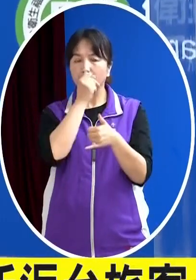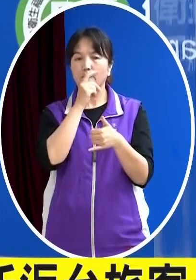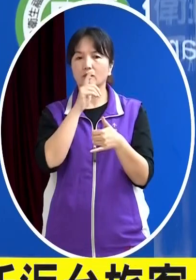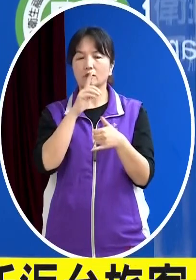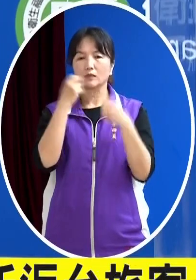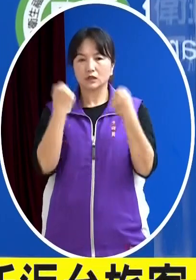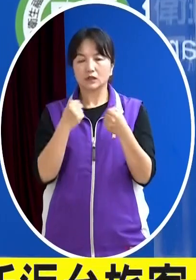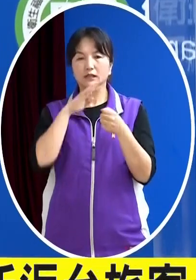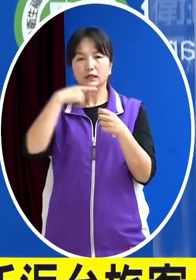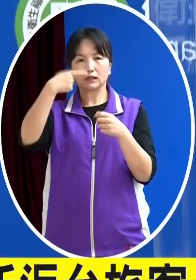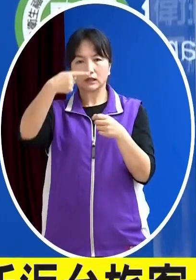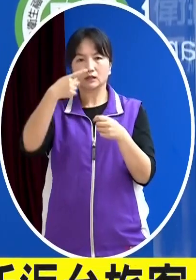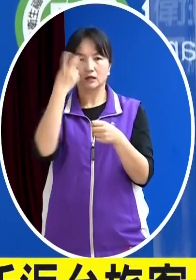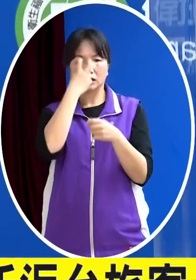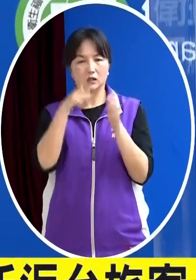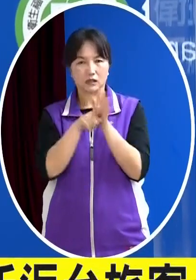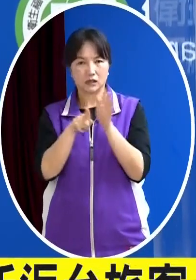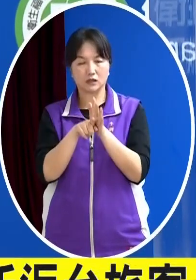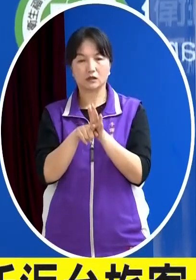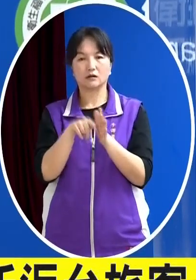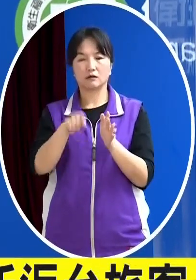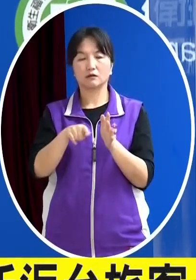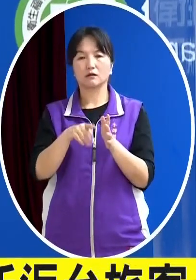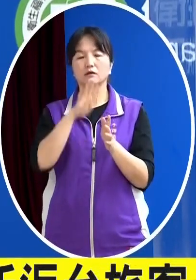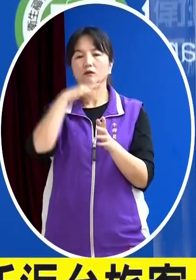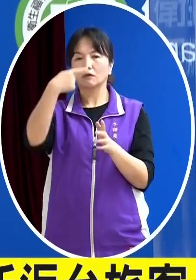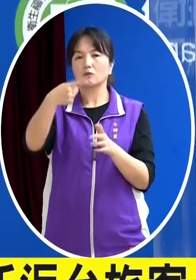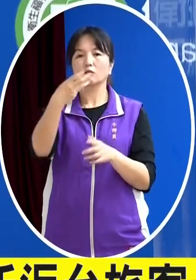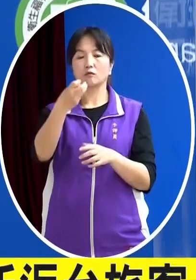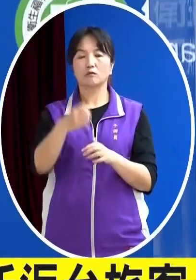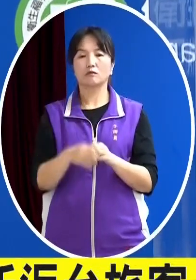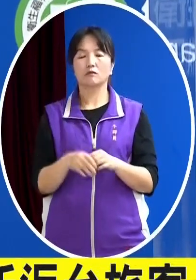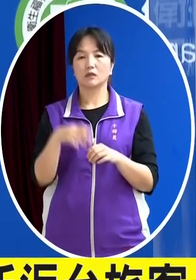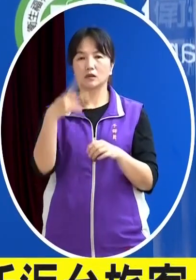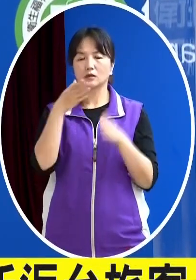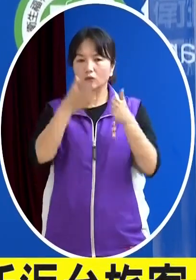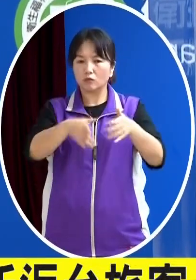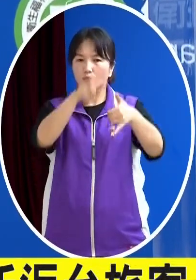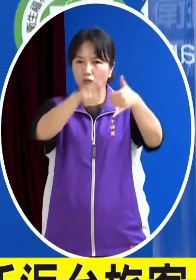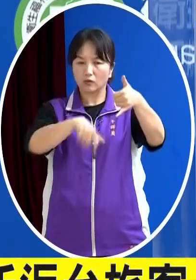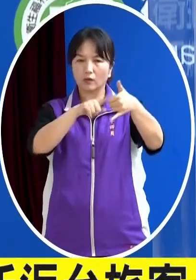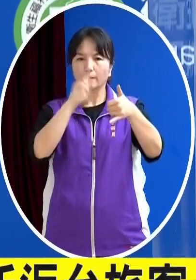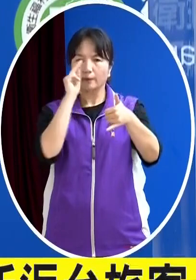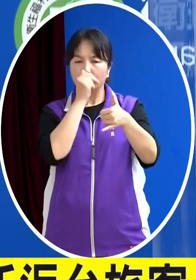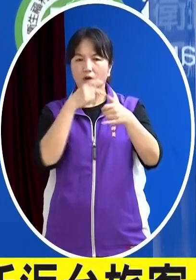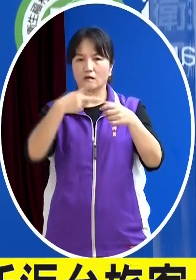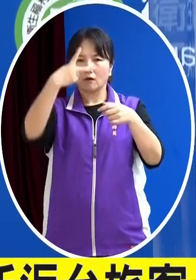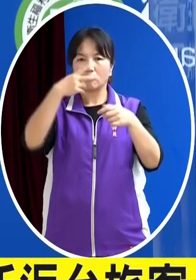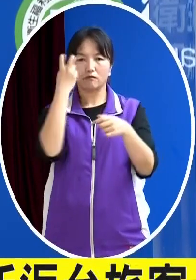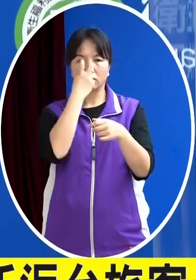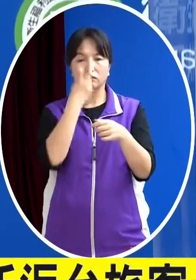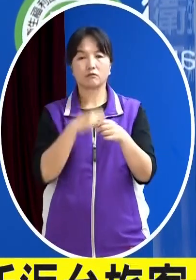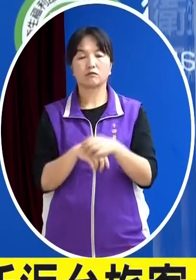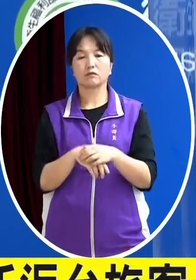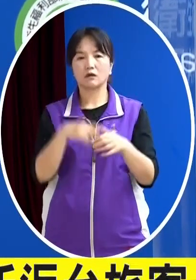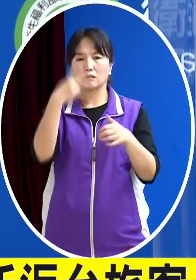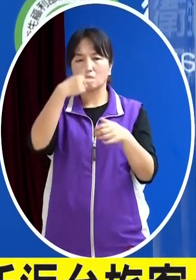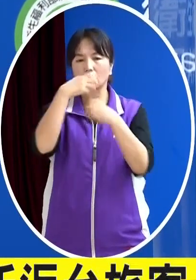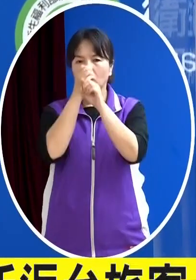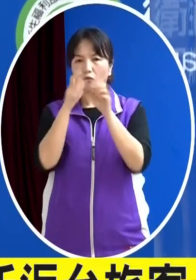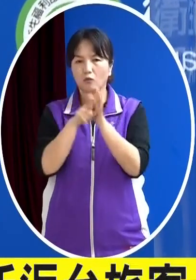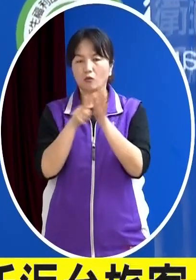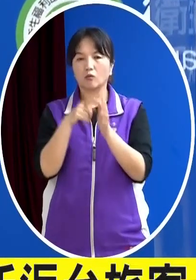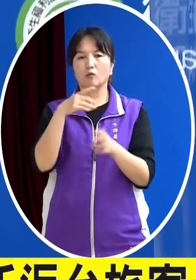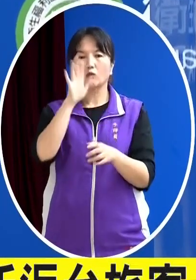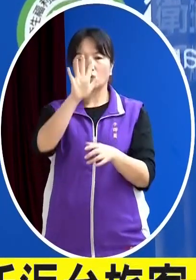别哈在一采，第一次我们采一采都是阴性，那也针对他在特别做二采，那二采的